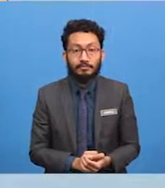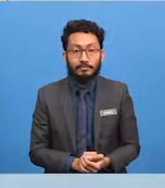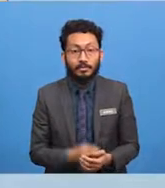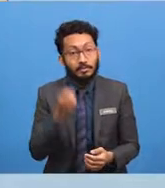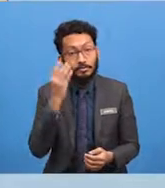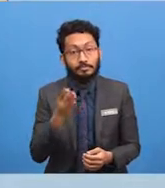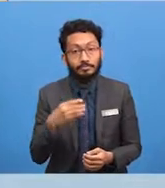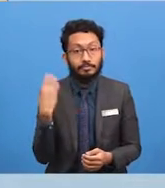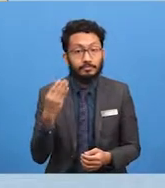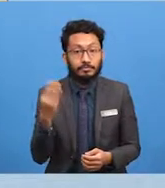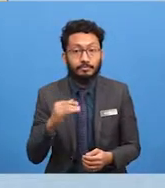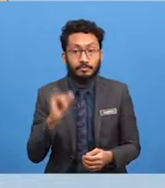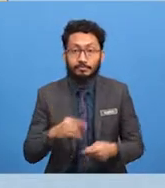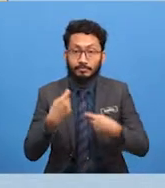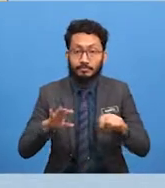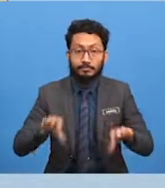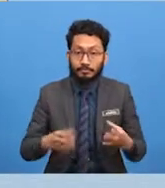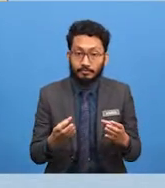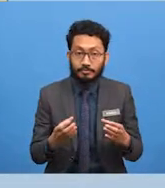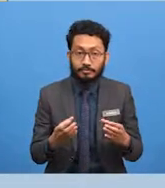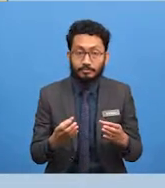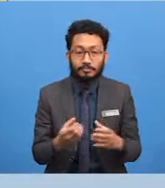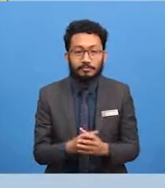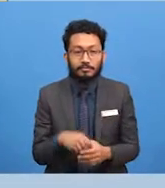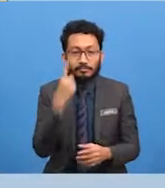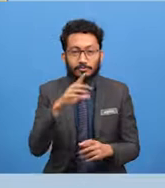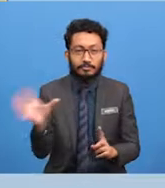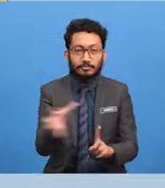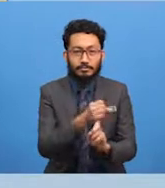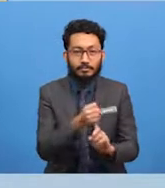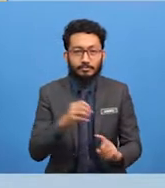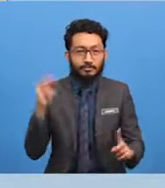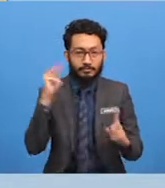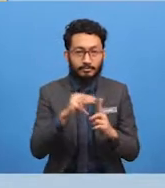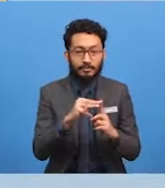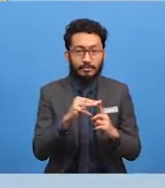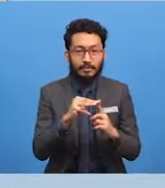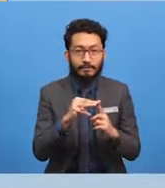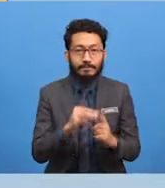telah dibuat oleh organisasi untuk mencapai matlamat organisasi.